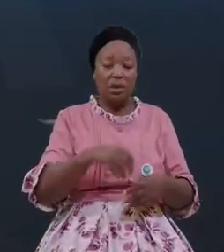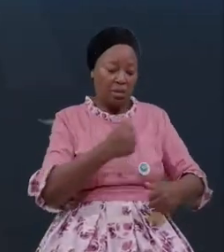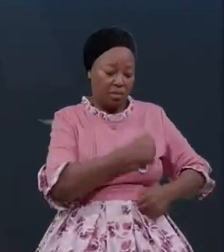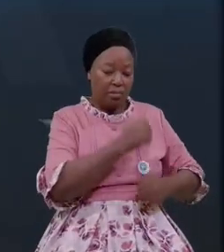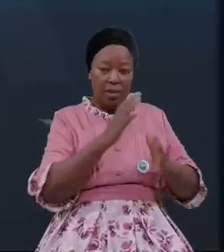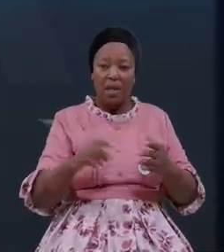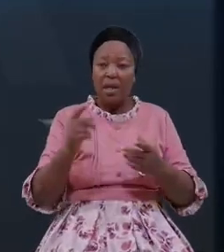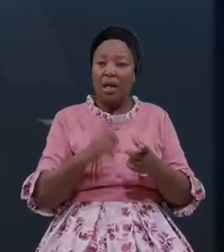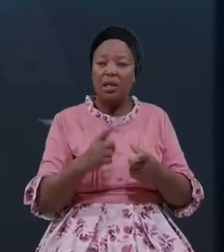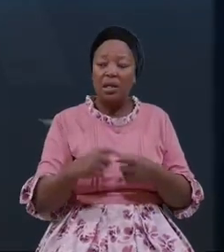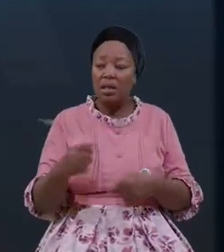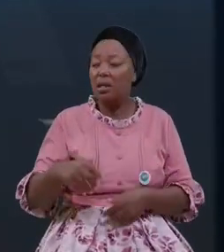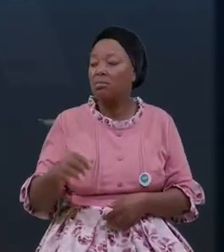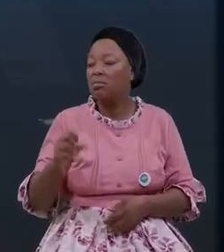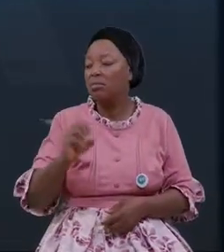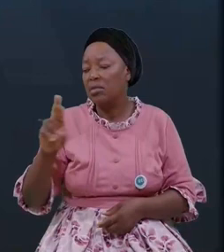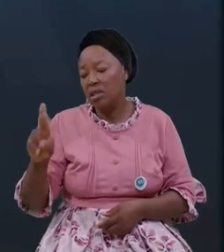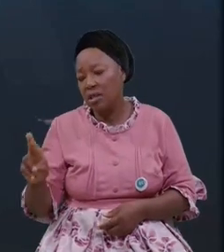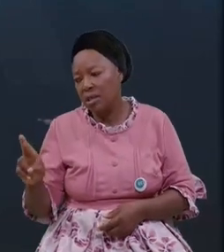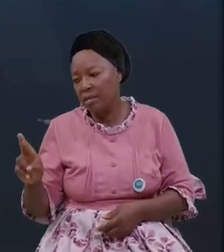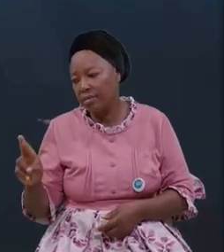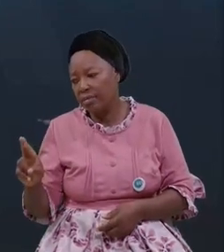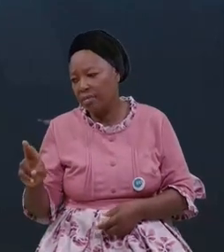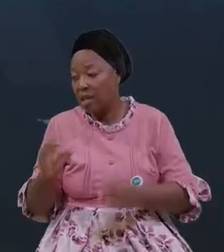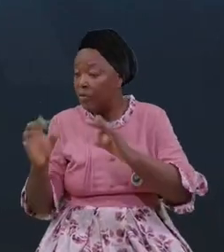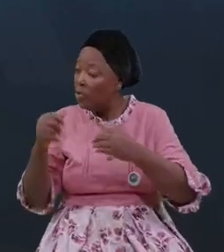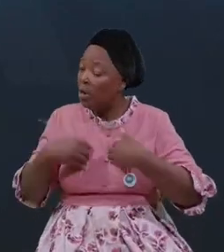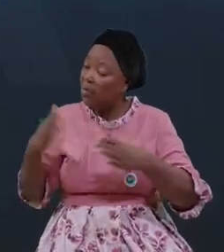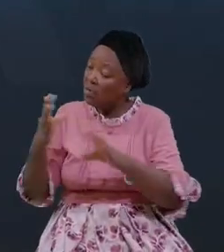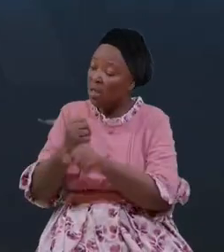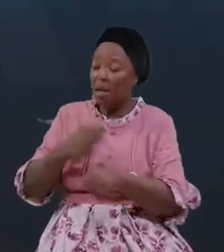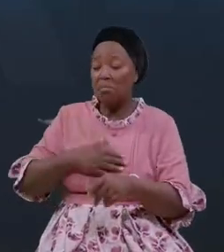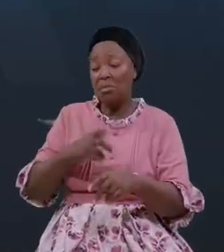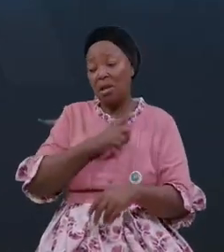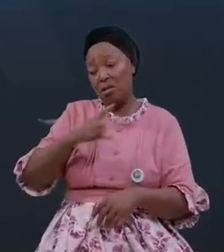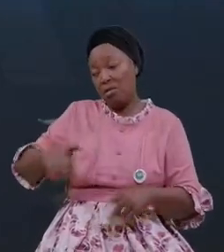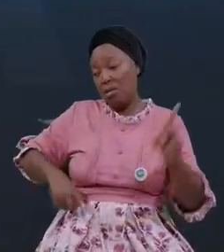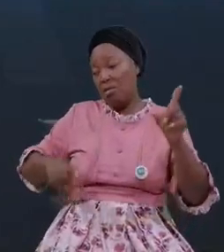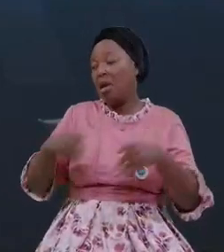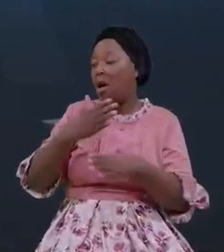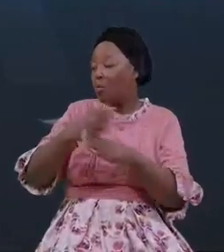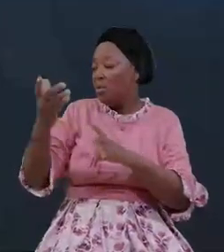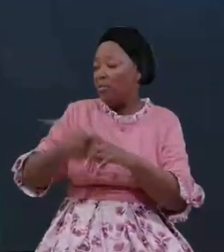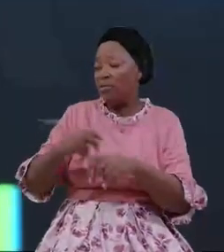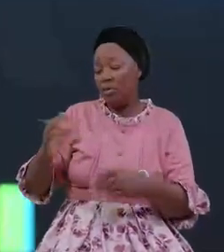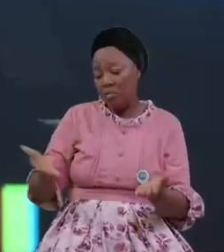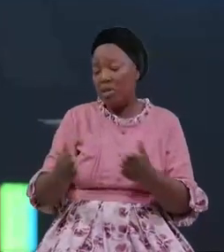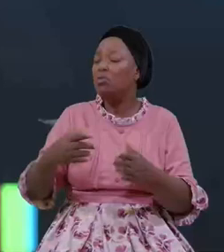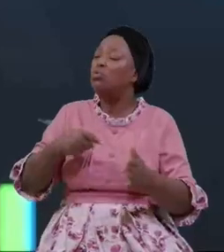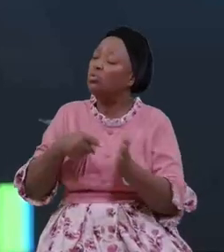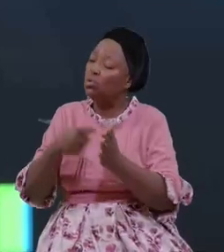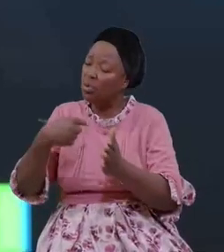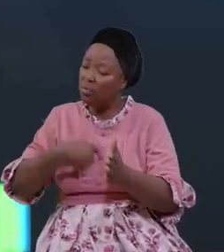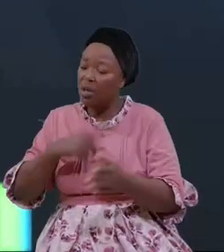jardinier et Marie a dit Monsieur Seigneur si tu as Ôé mon Seigneur d'ici